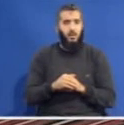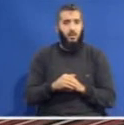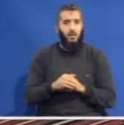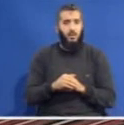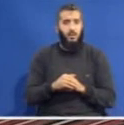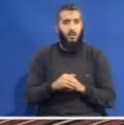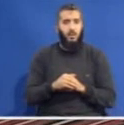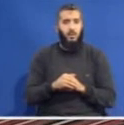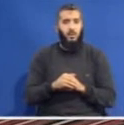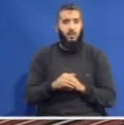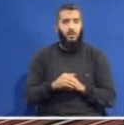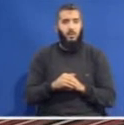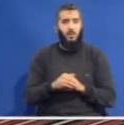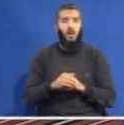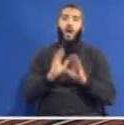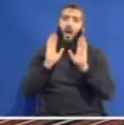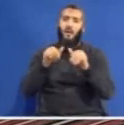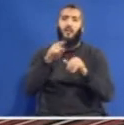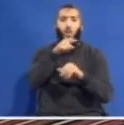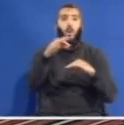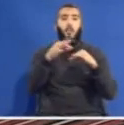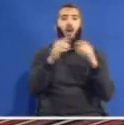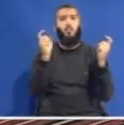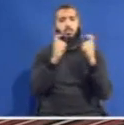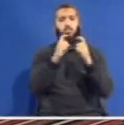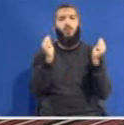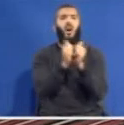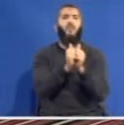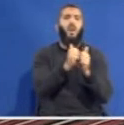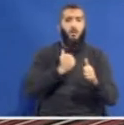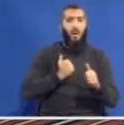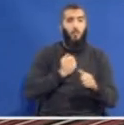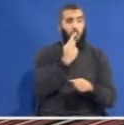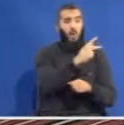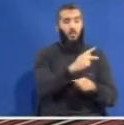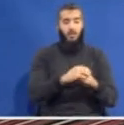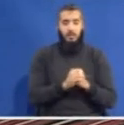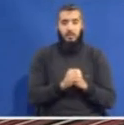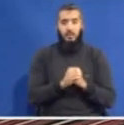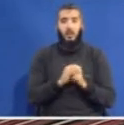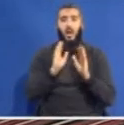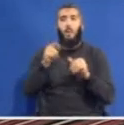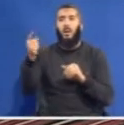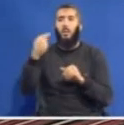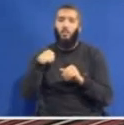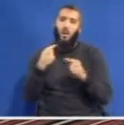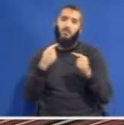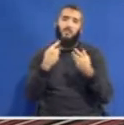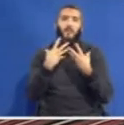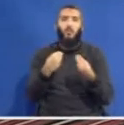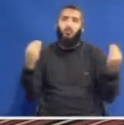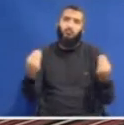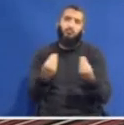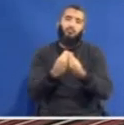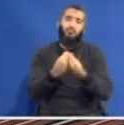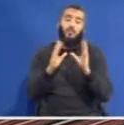معاهم وانا قلت لا زعما راهي امك مهنا كانت امك. هي كي تكلمنا معاها مش عارف الله